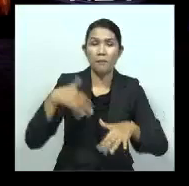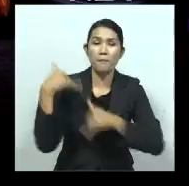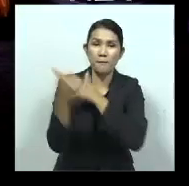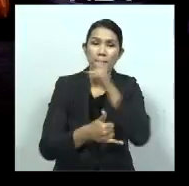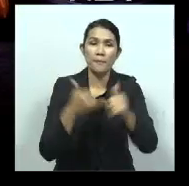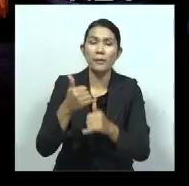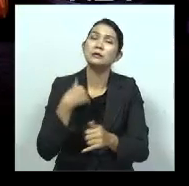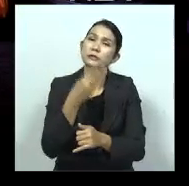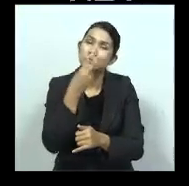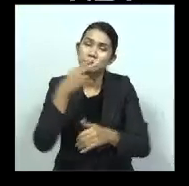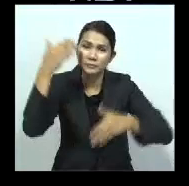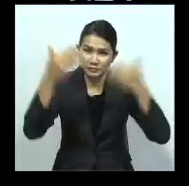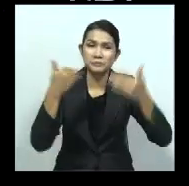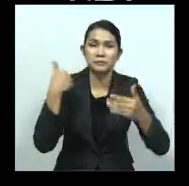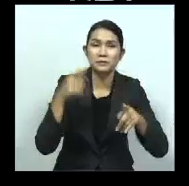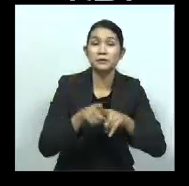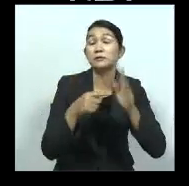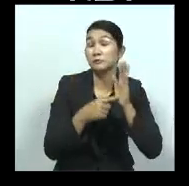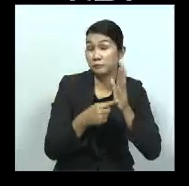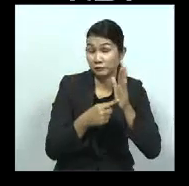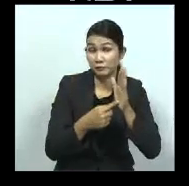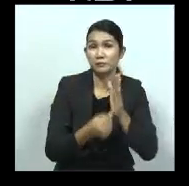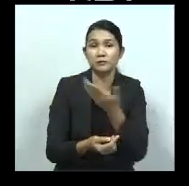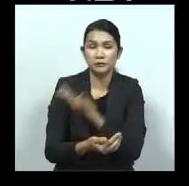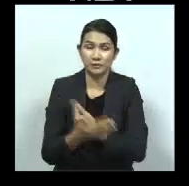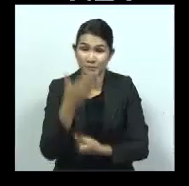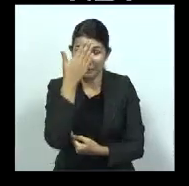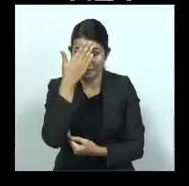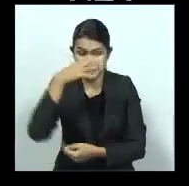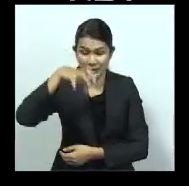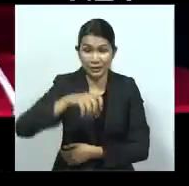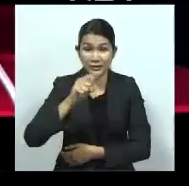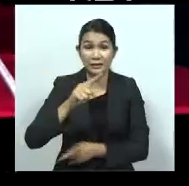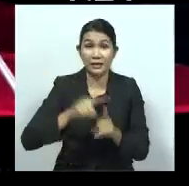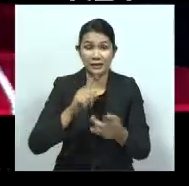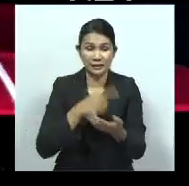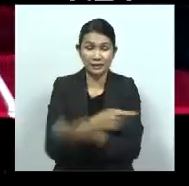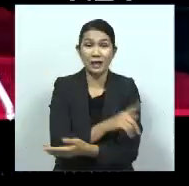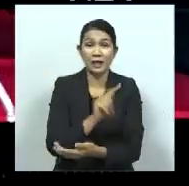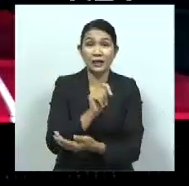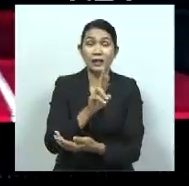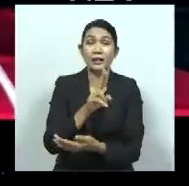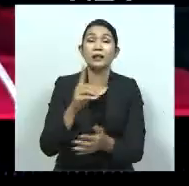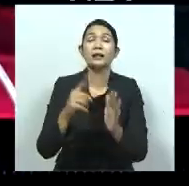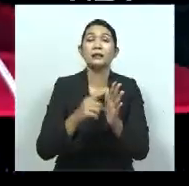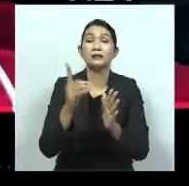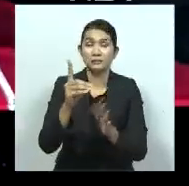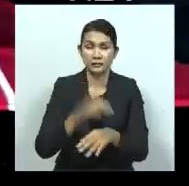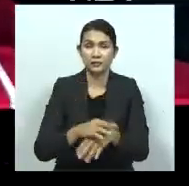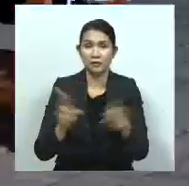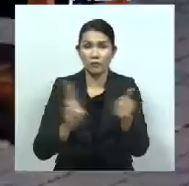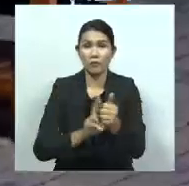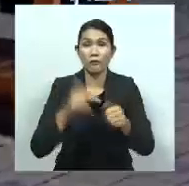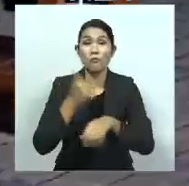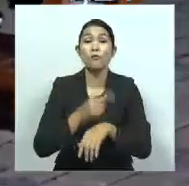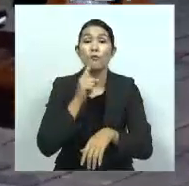สพในวันสุดท้ายเช่นกันครับอย่างเช่นที่หน้าเวทีหน้าศาลากลางจังหวัดตราดนายณัฐพงษ์สงวนจิตรองผู้ว่าราช